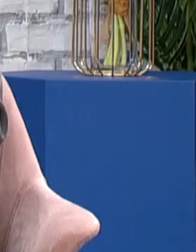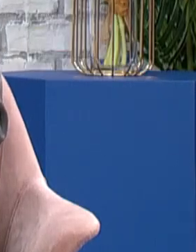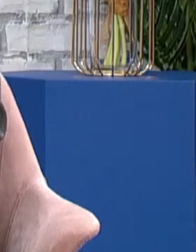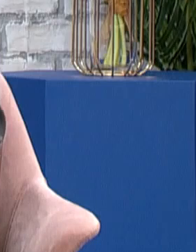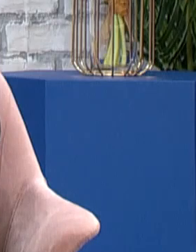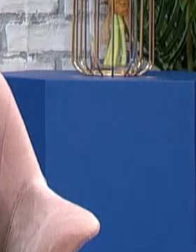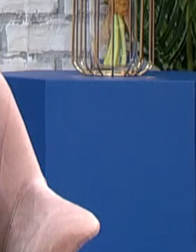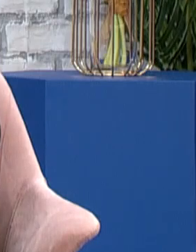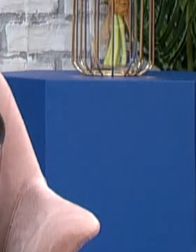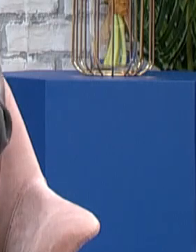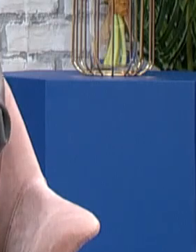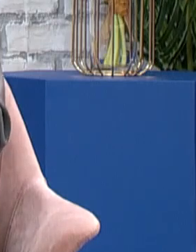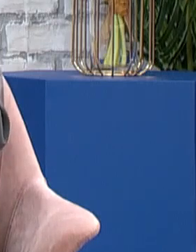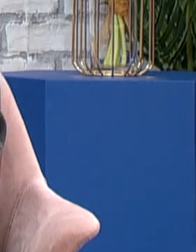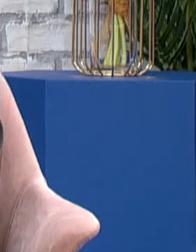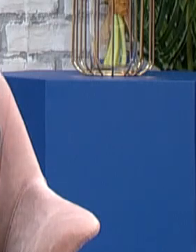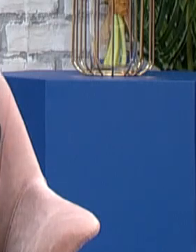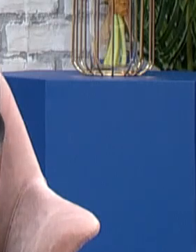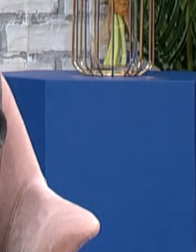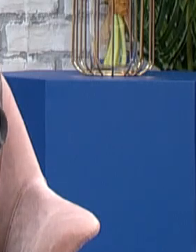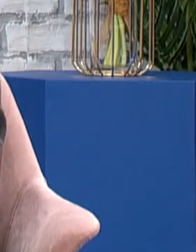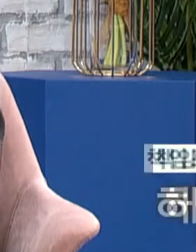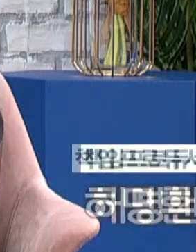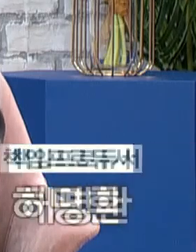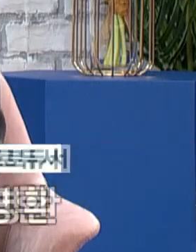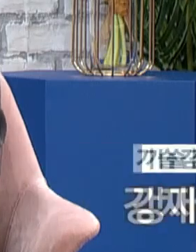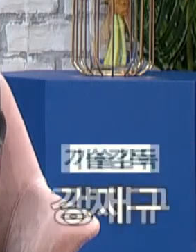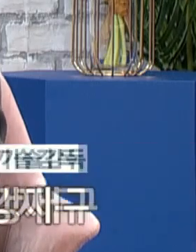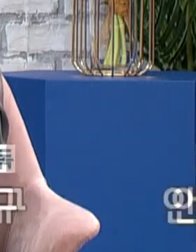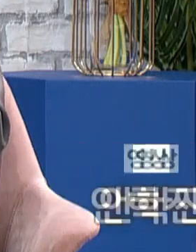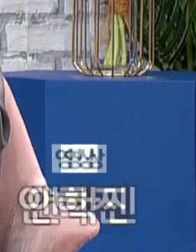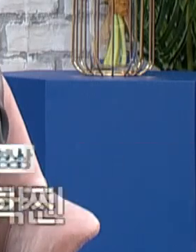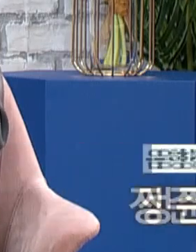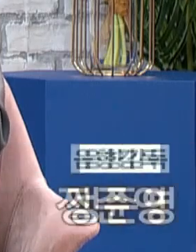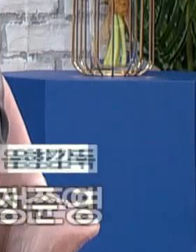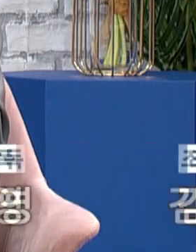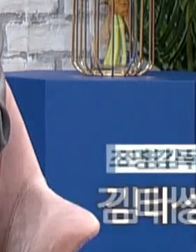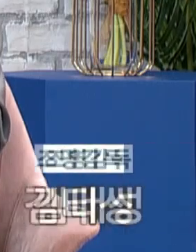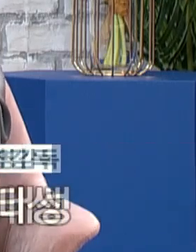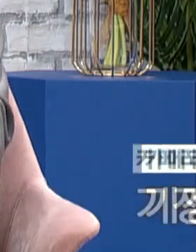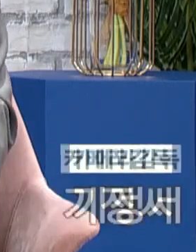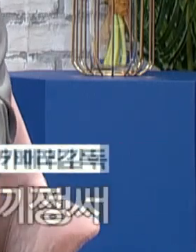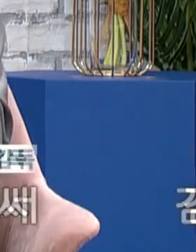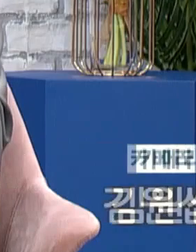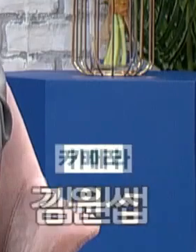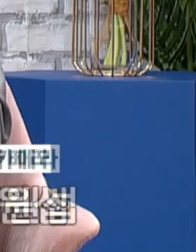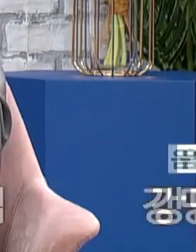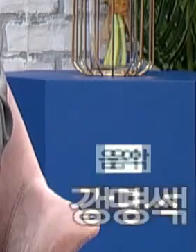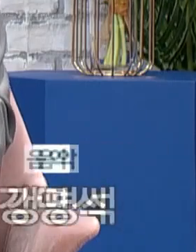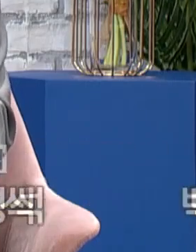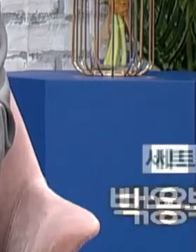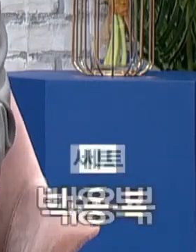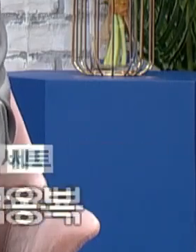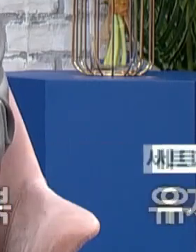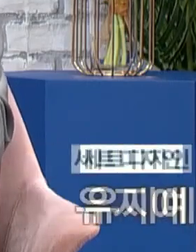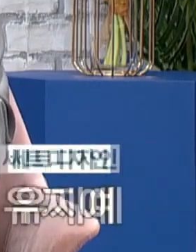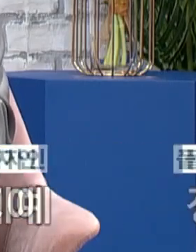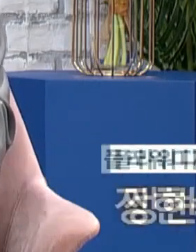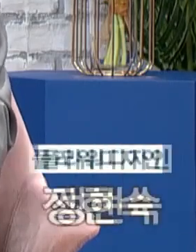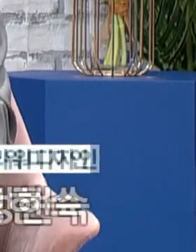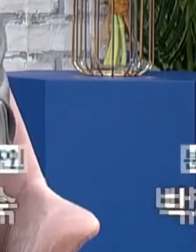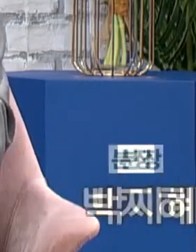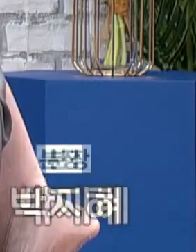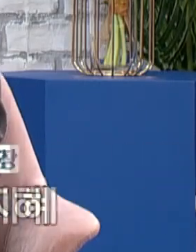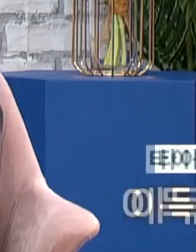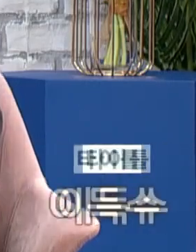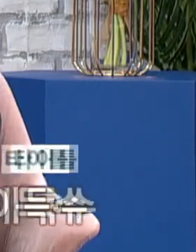자, 내가 매일 기쁘게 여러분 전도의 도구로 사용하실 수가 있어요. 네. 공유하시면 돼요. 방송 공유. 네, 방송 공유해서 이분 저분한테 이게